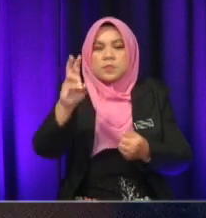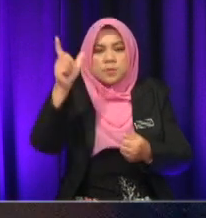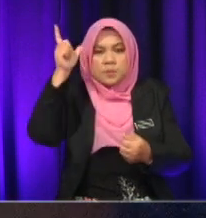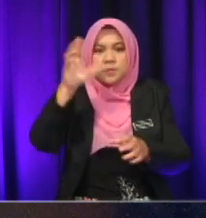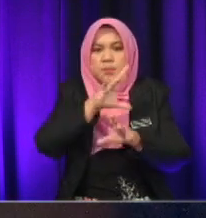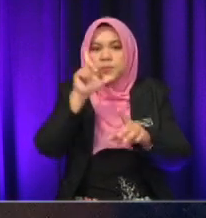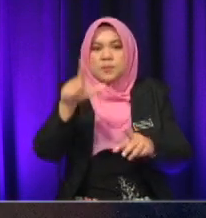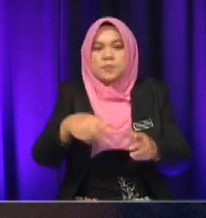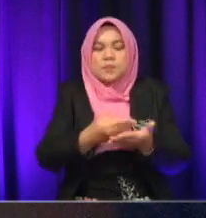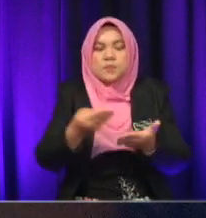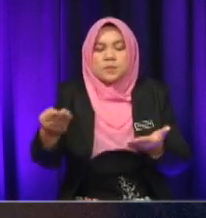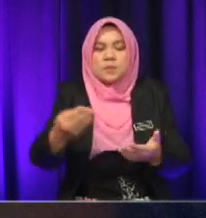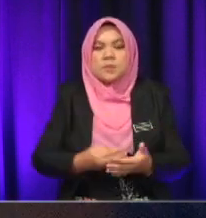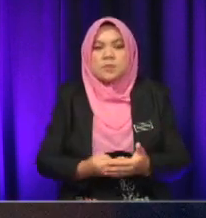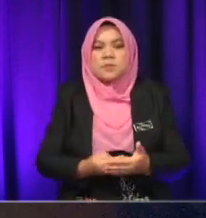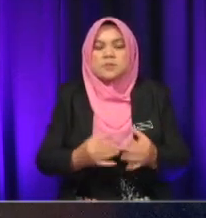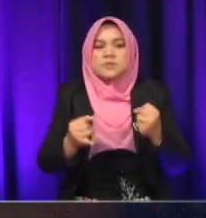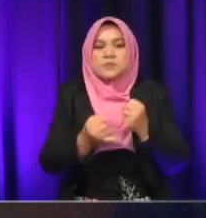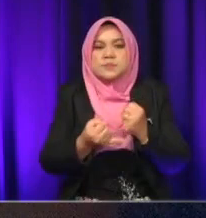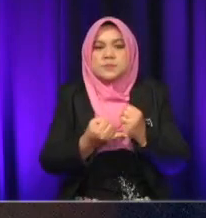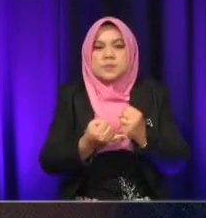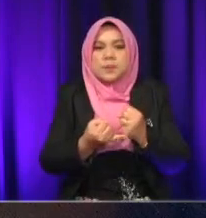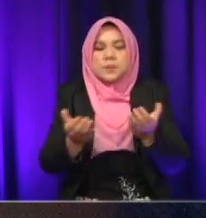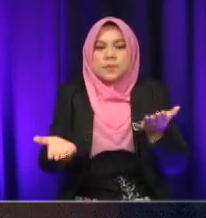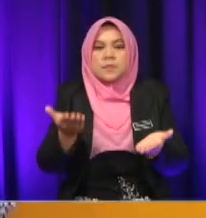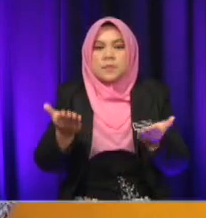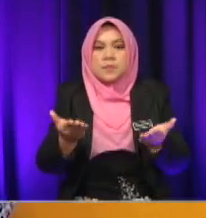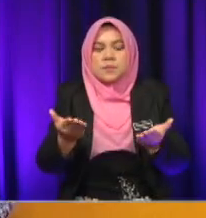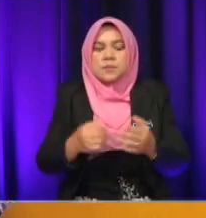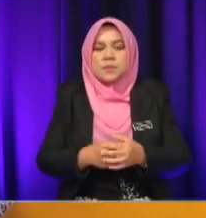agaknya. Betul cikgu, sangat jimat. Jadi perbandingan